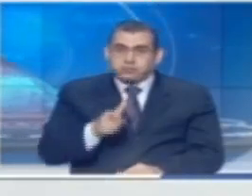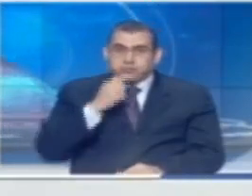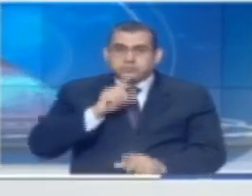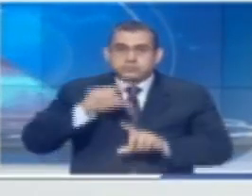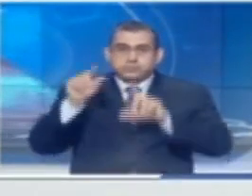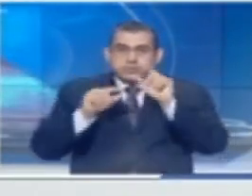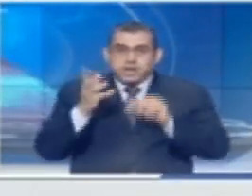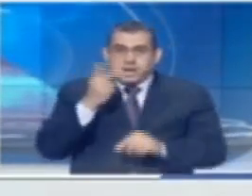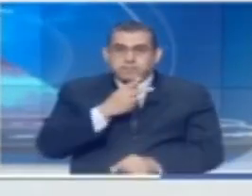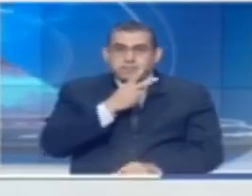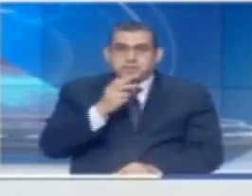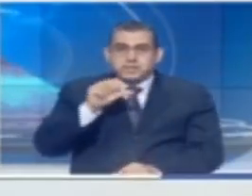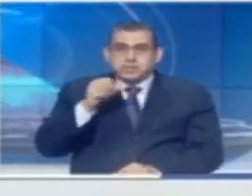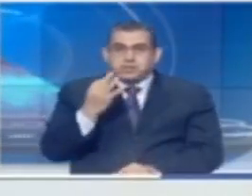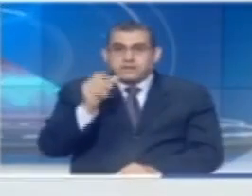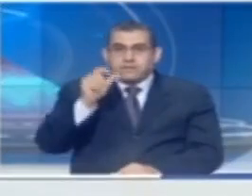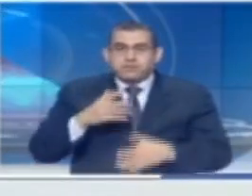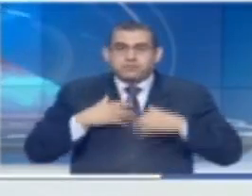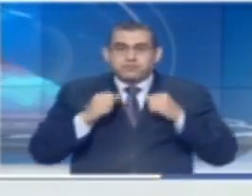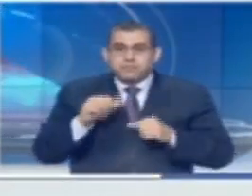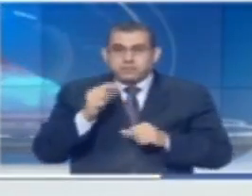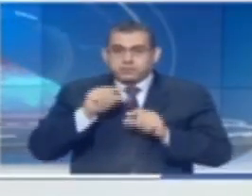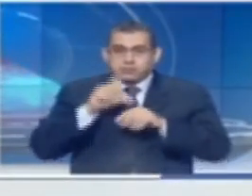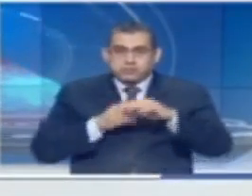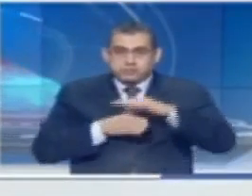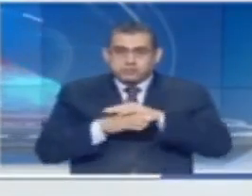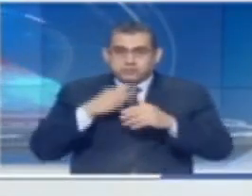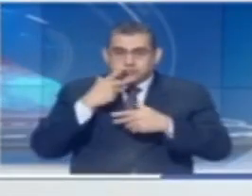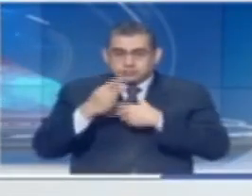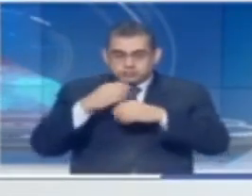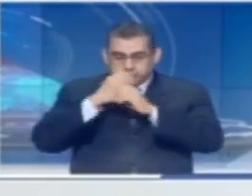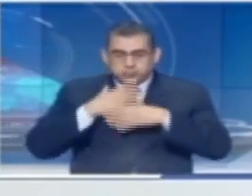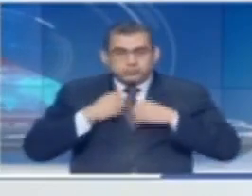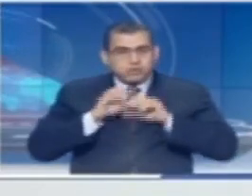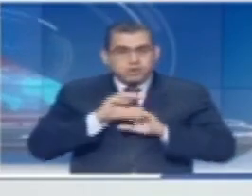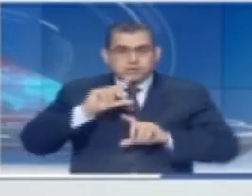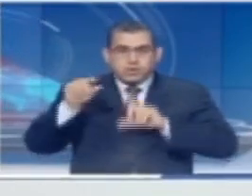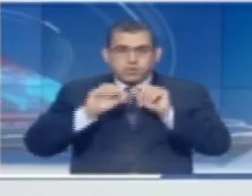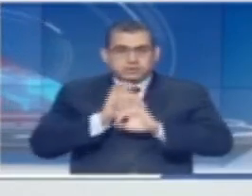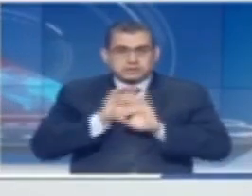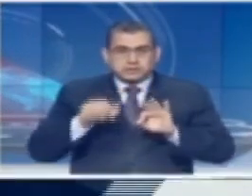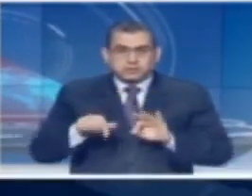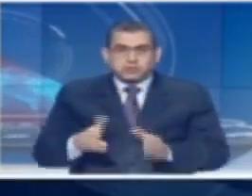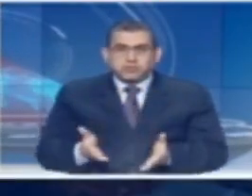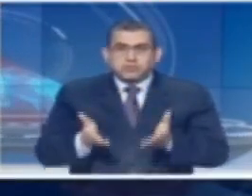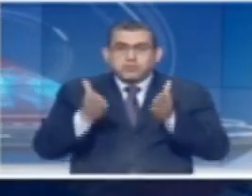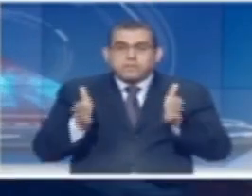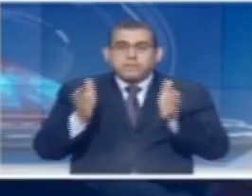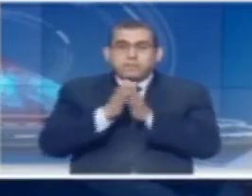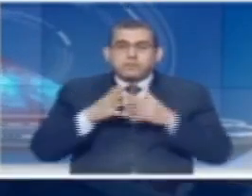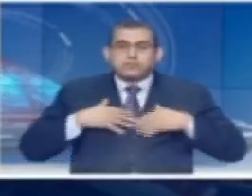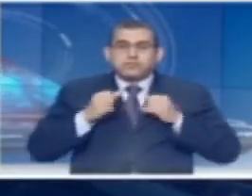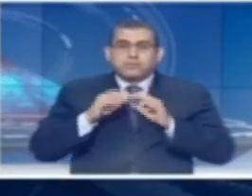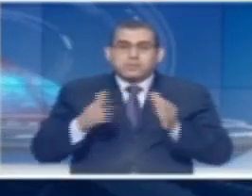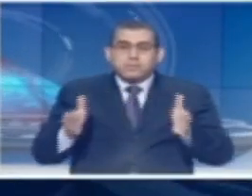خروج 239 متعافية من الفيروس من المستشفيات بعد تلقيهم الرعاية الطبية اللازمة، ليرتفع إجمالي